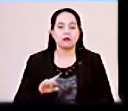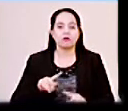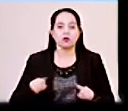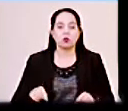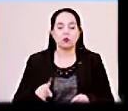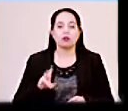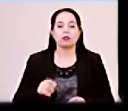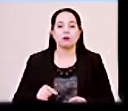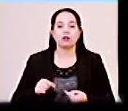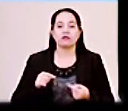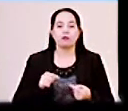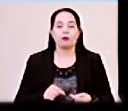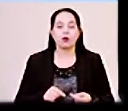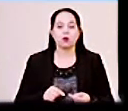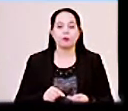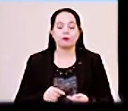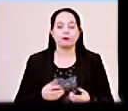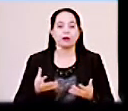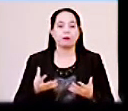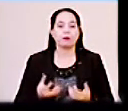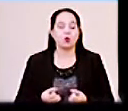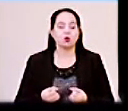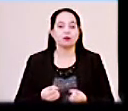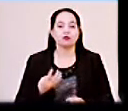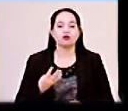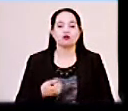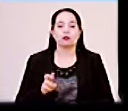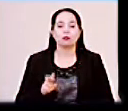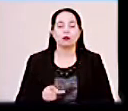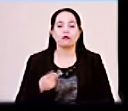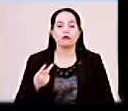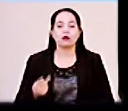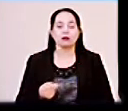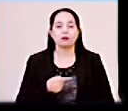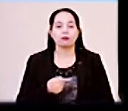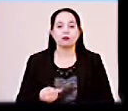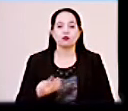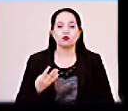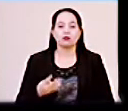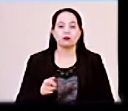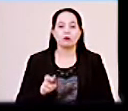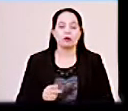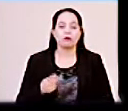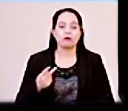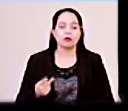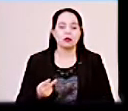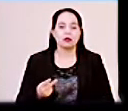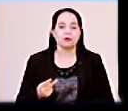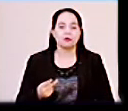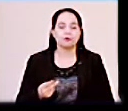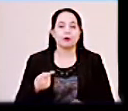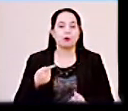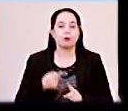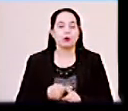на противоположные. Получим 4b квадрат минус 4b квадрат